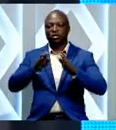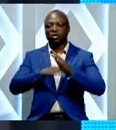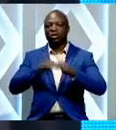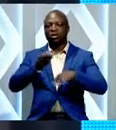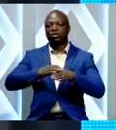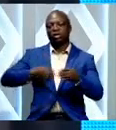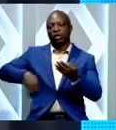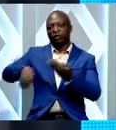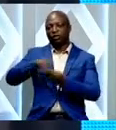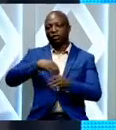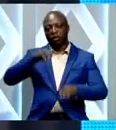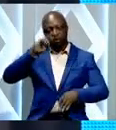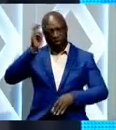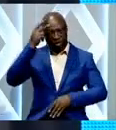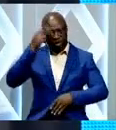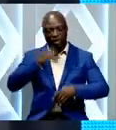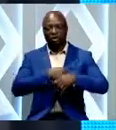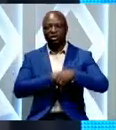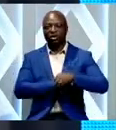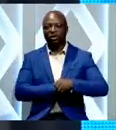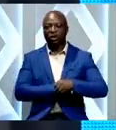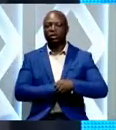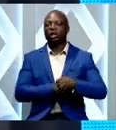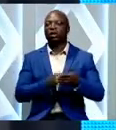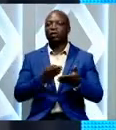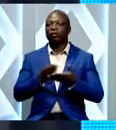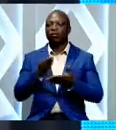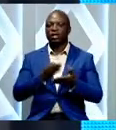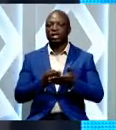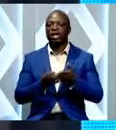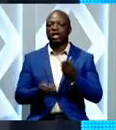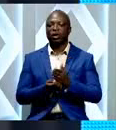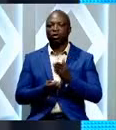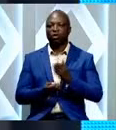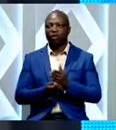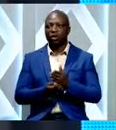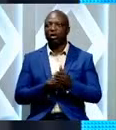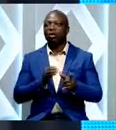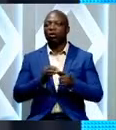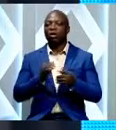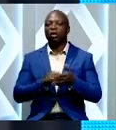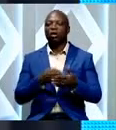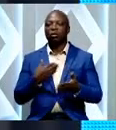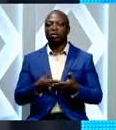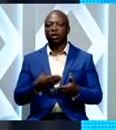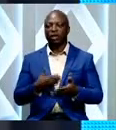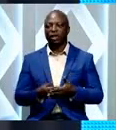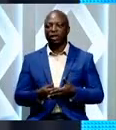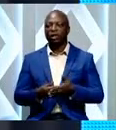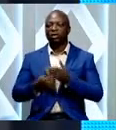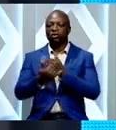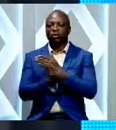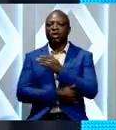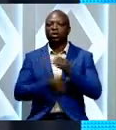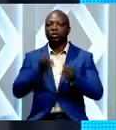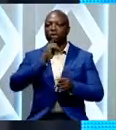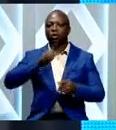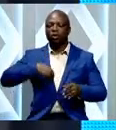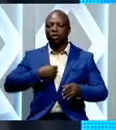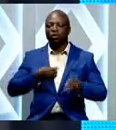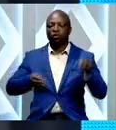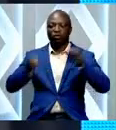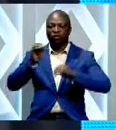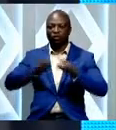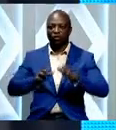l'environnement politique, sécuritaire, fiscal, économique ou encore monétaire du pays dans lequel ils vont